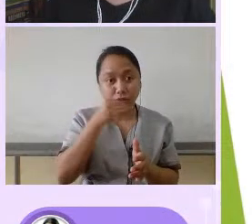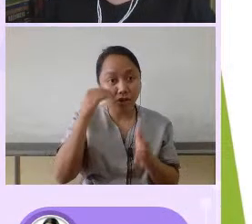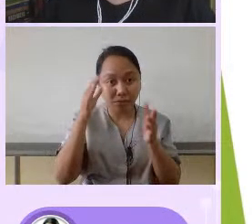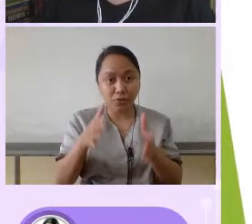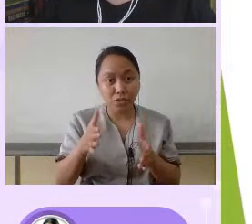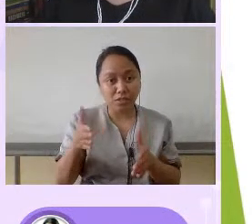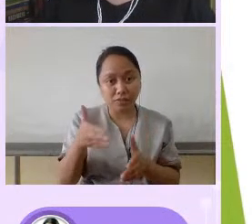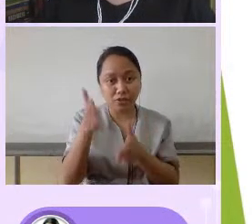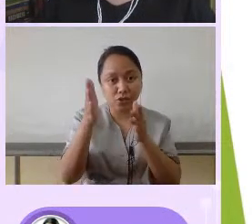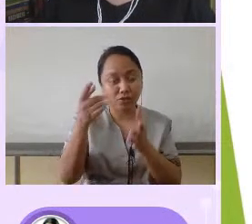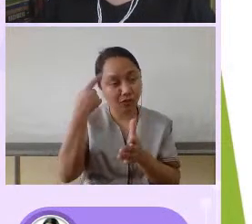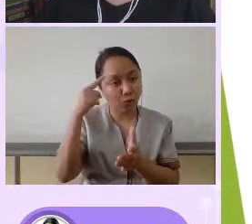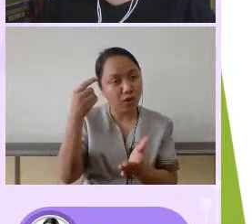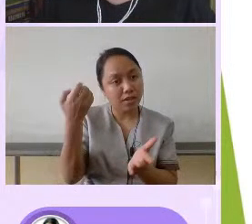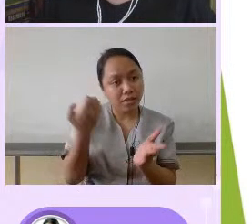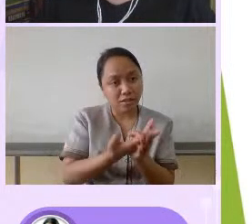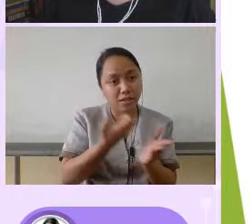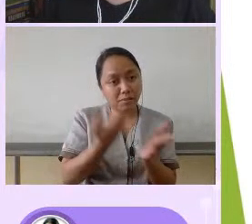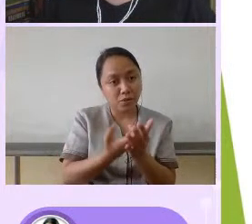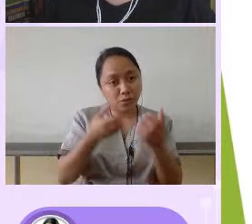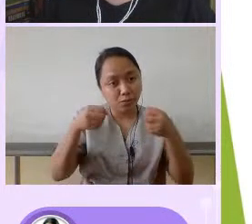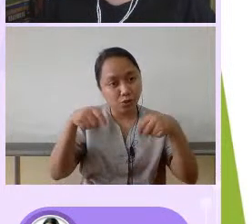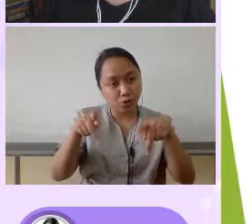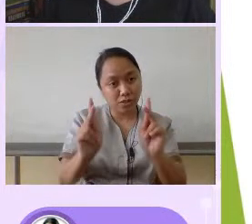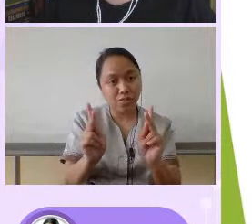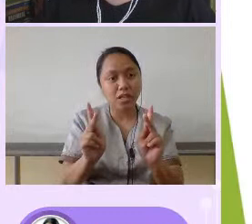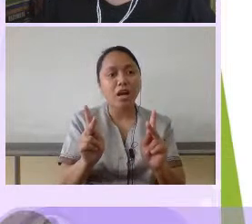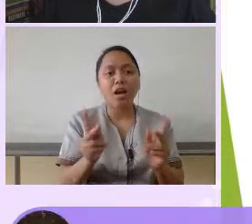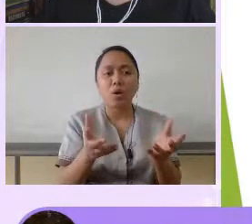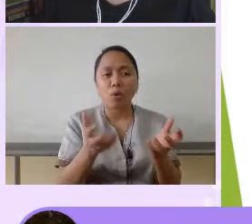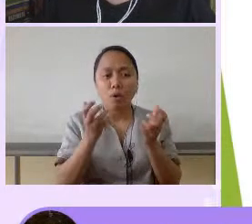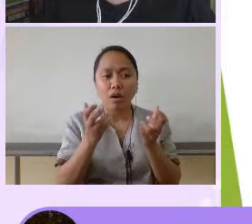opportunities. So, gusto natin nga mas malaki